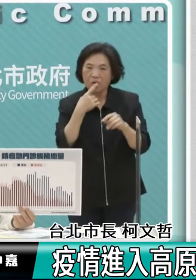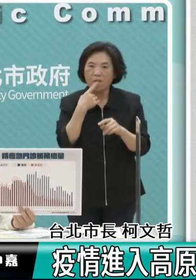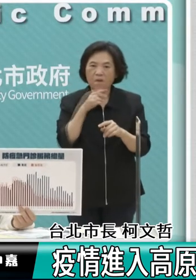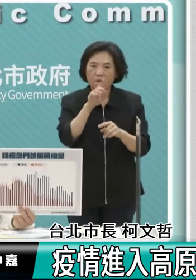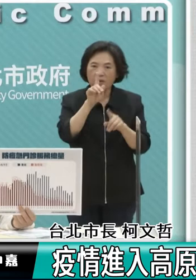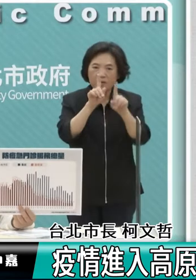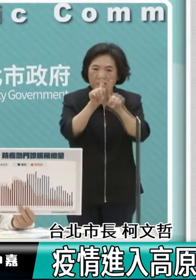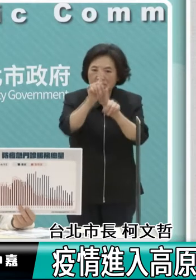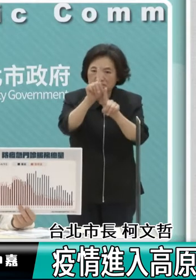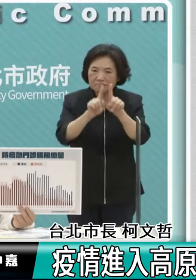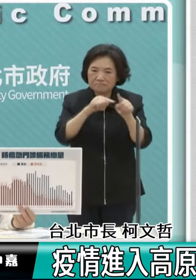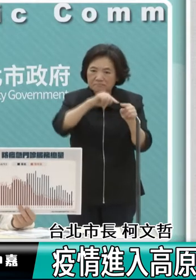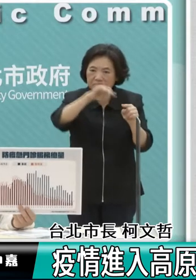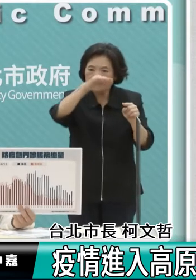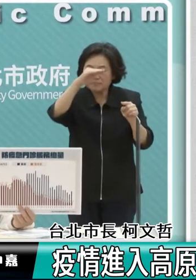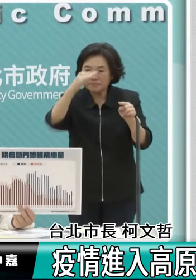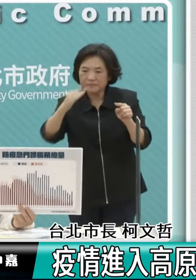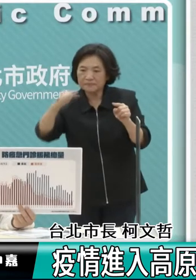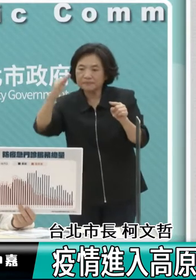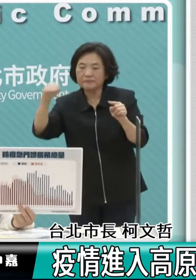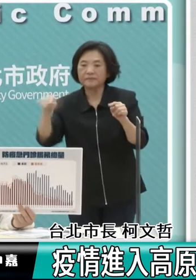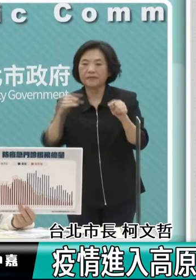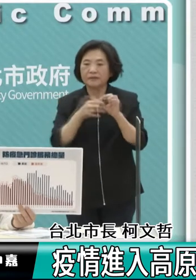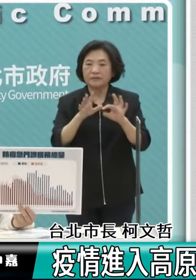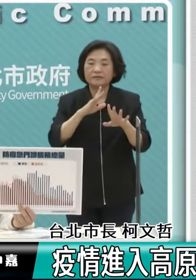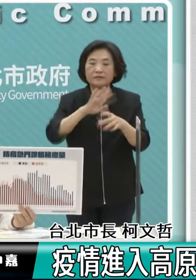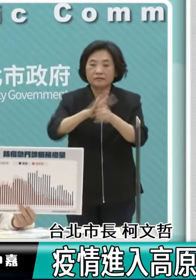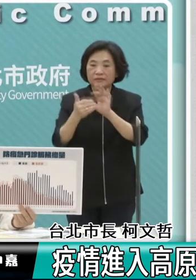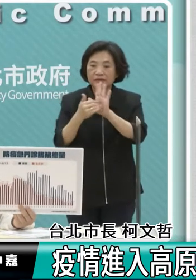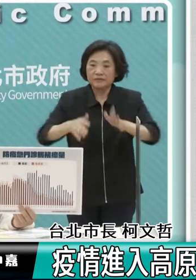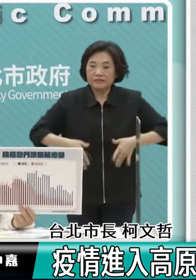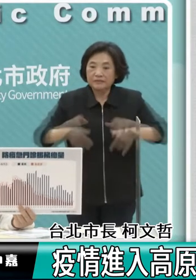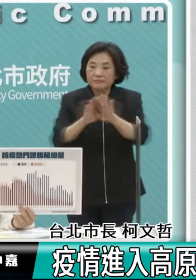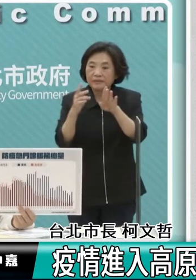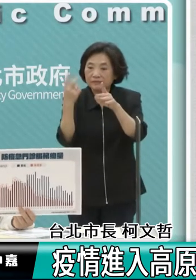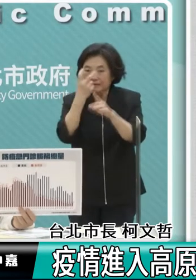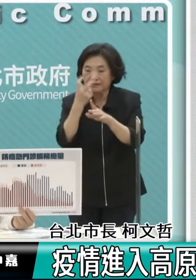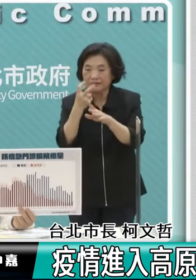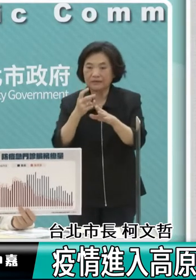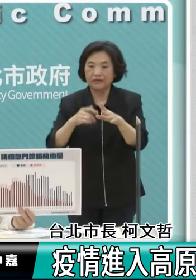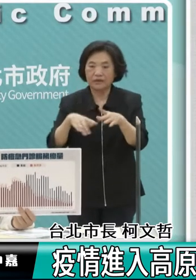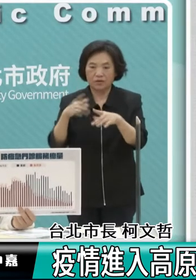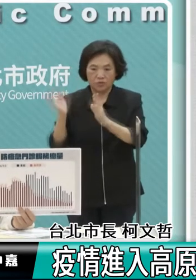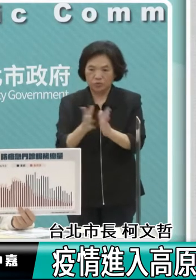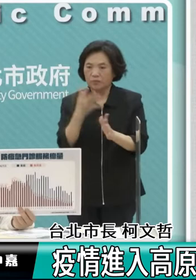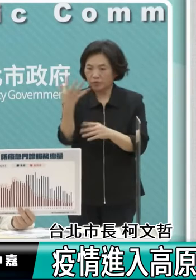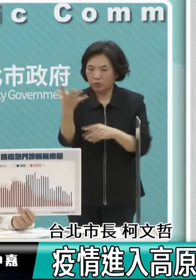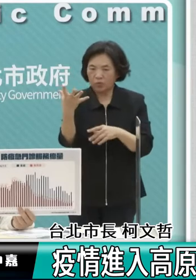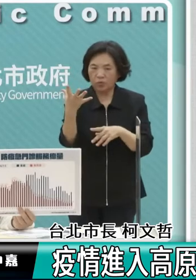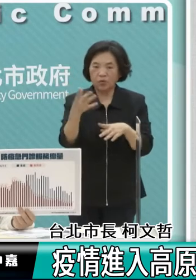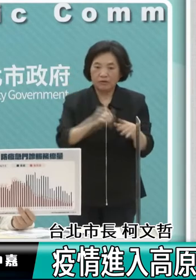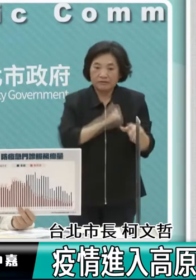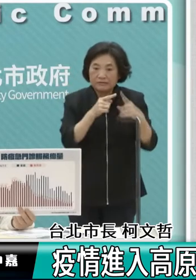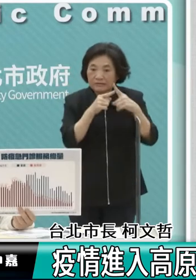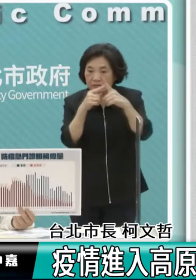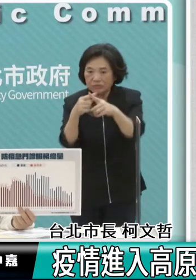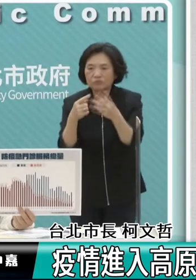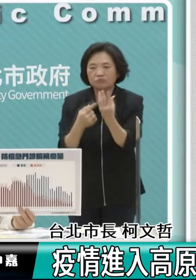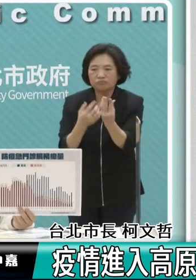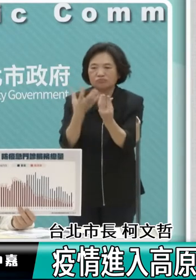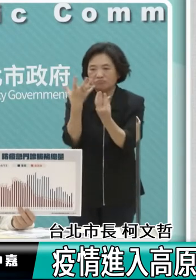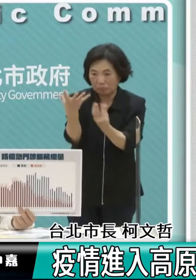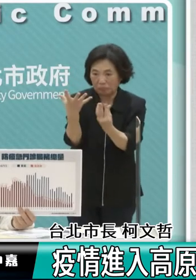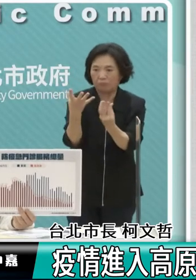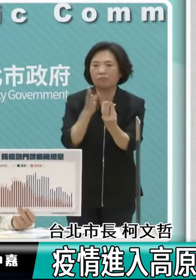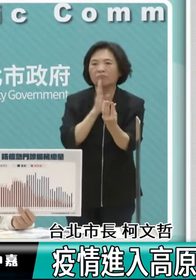我们目前这个防疫机门诊的供应量是远大于实际需要量，那所以我们有在跟他们讲说，我们开始进行